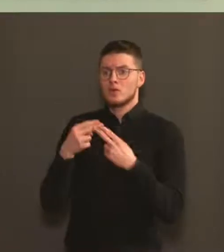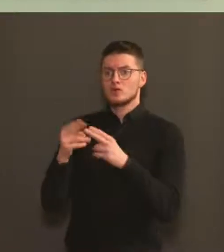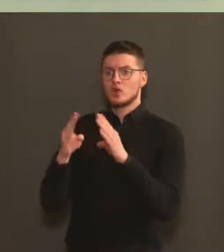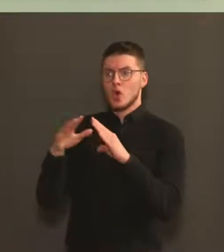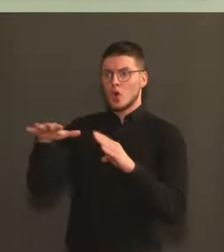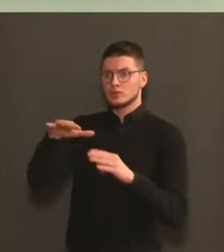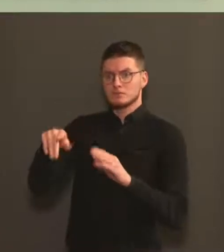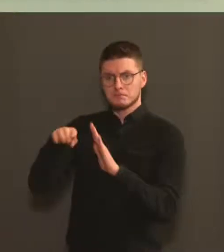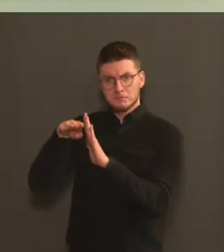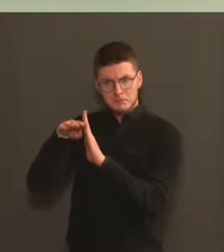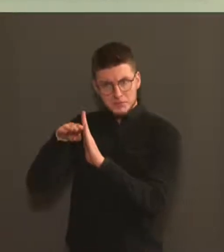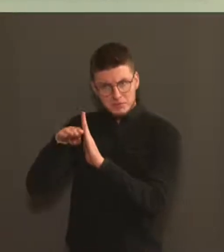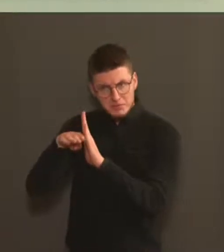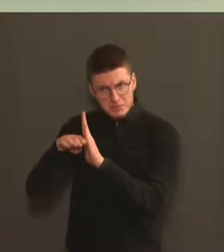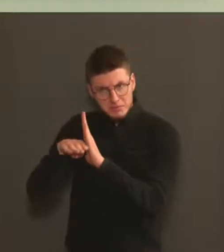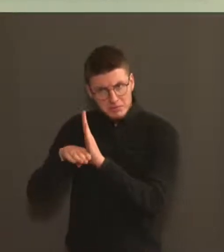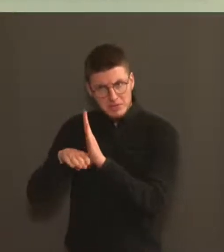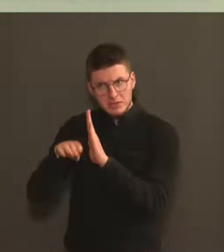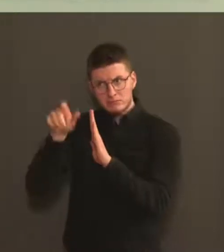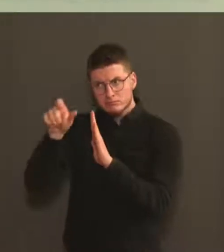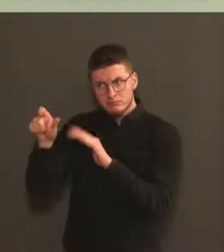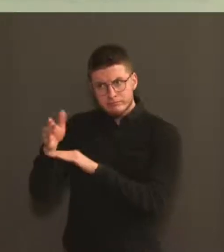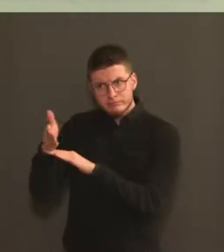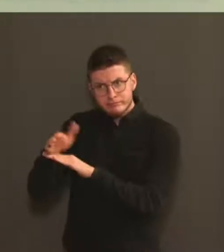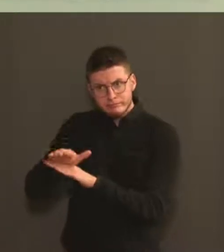overlijdens verder gedaald is met 30%.